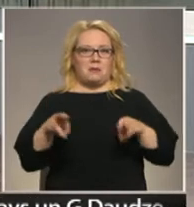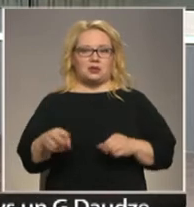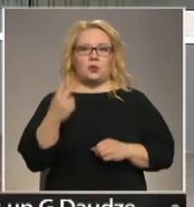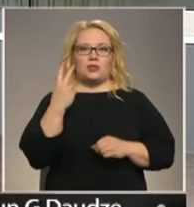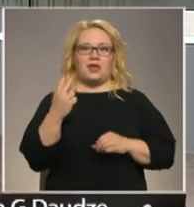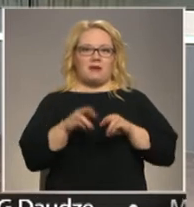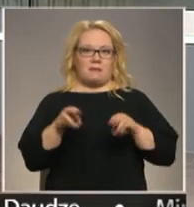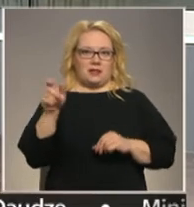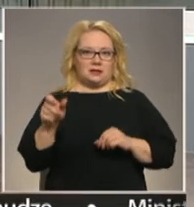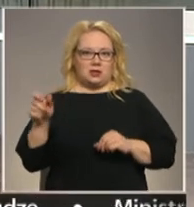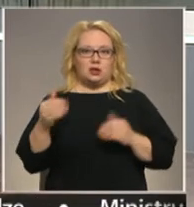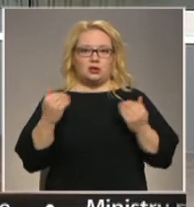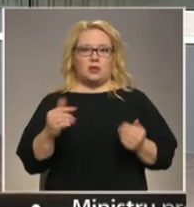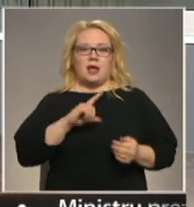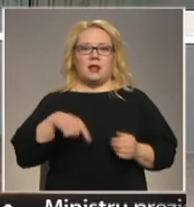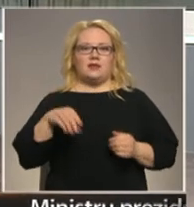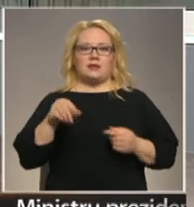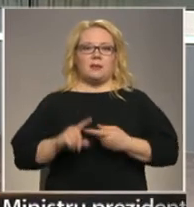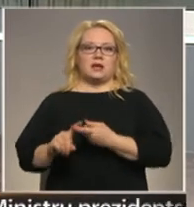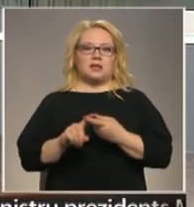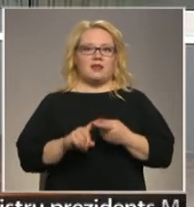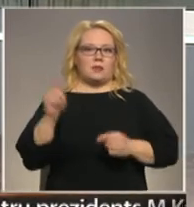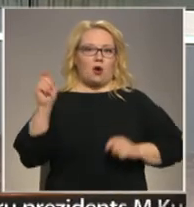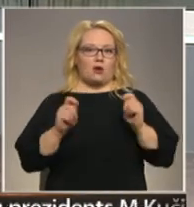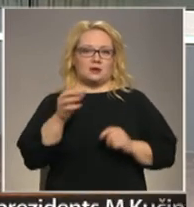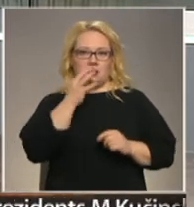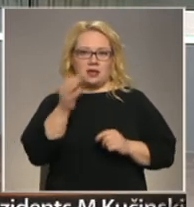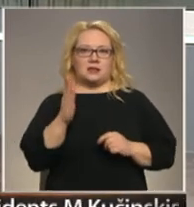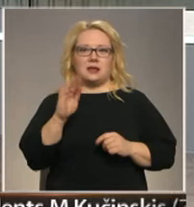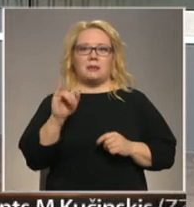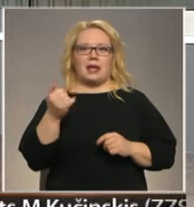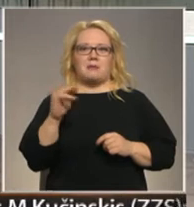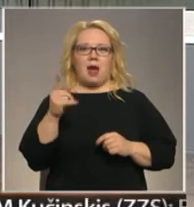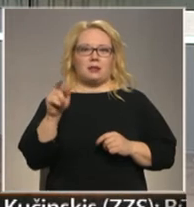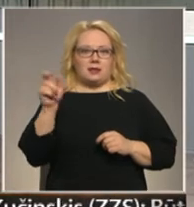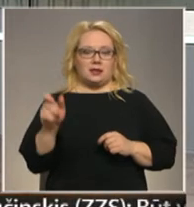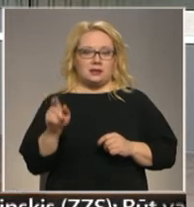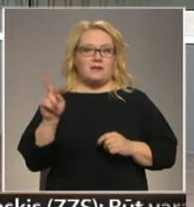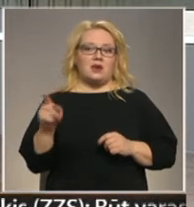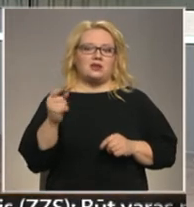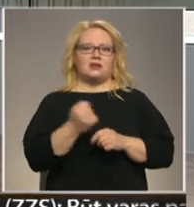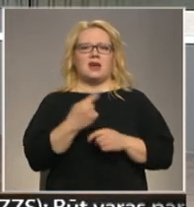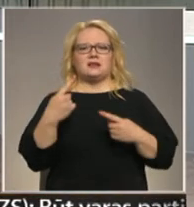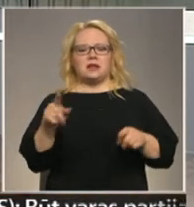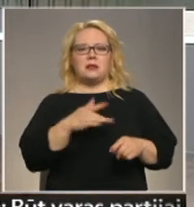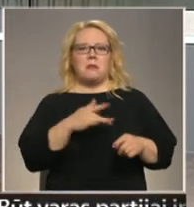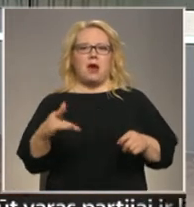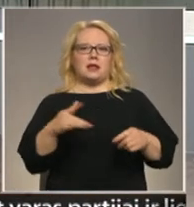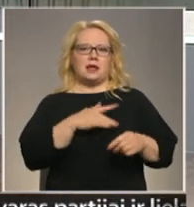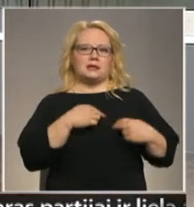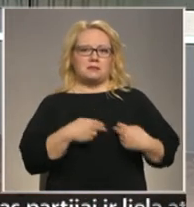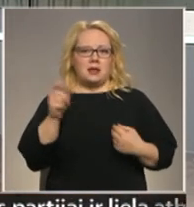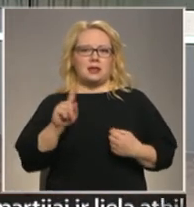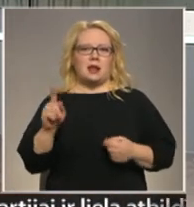divi ministri. To šodien Latvijas zemnieku savienības kongresā atklāja Augusts Brigmanis. Gan viņš, gan citi partijas biedri